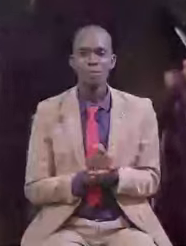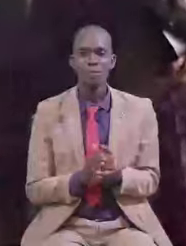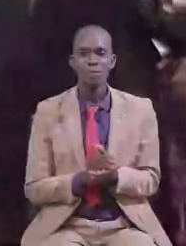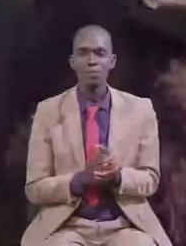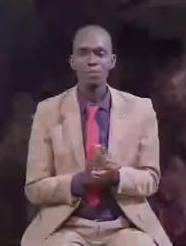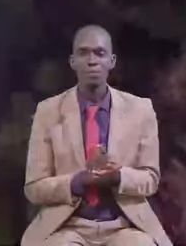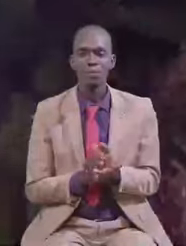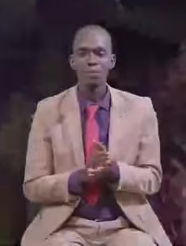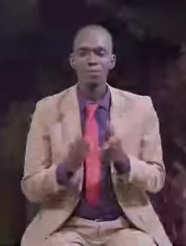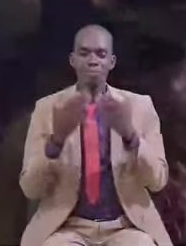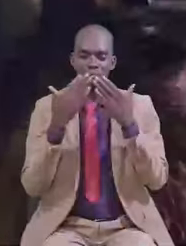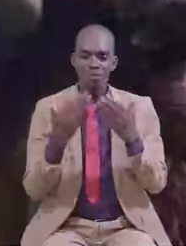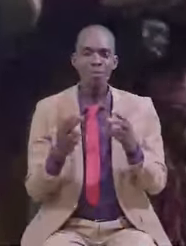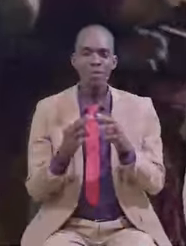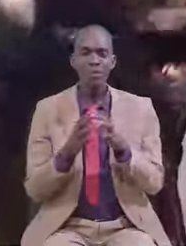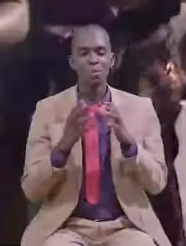beaucoup.